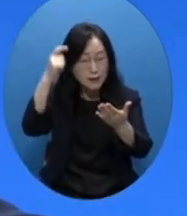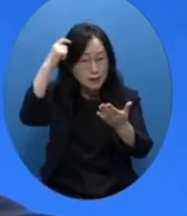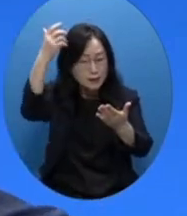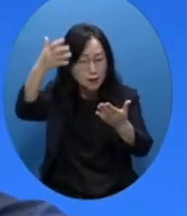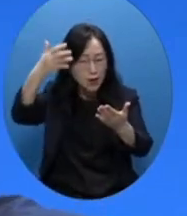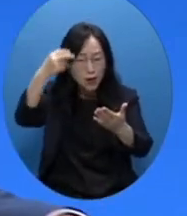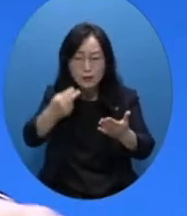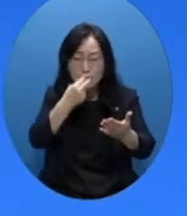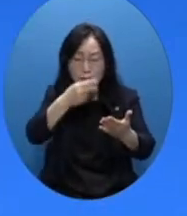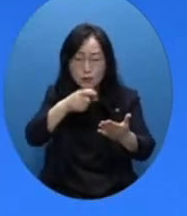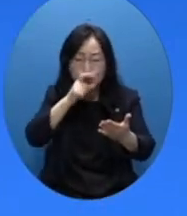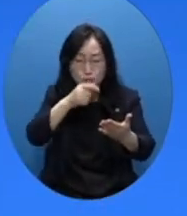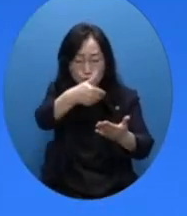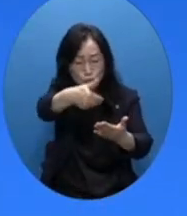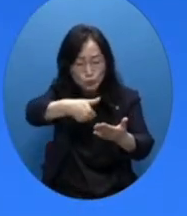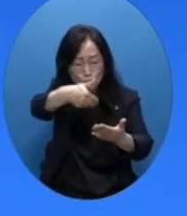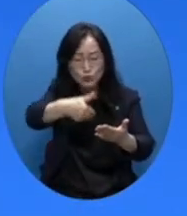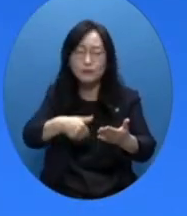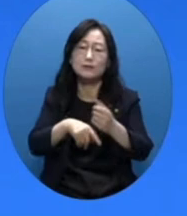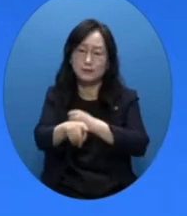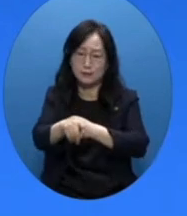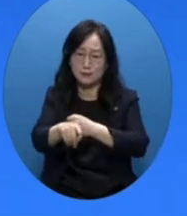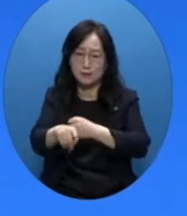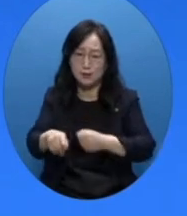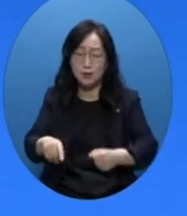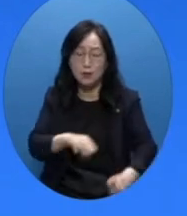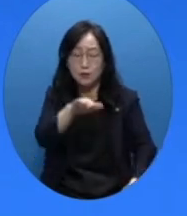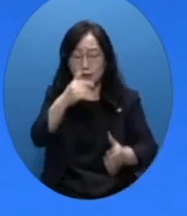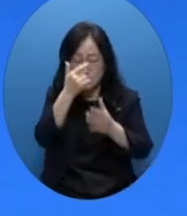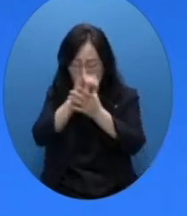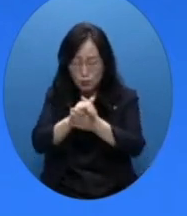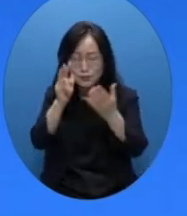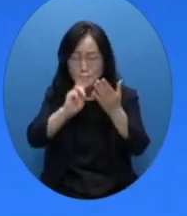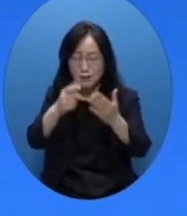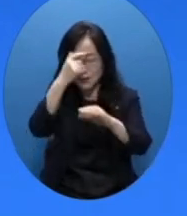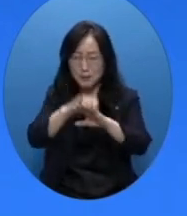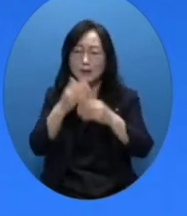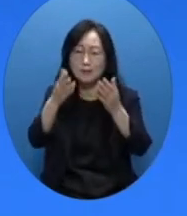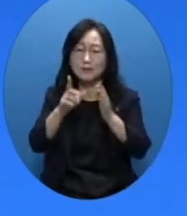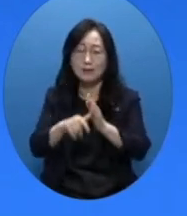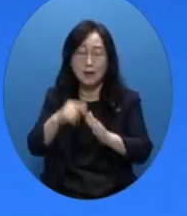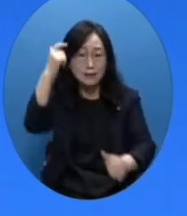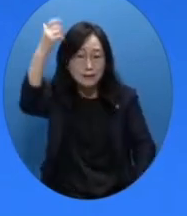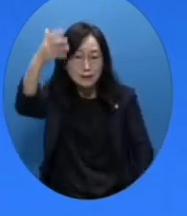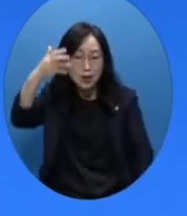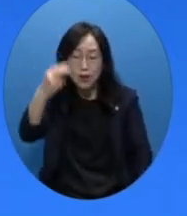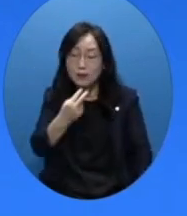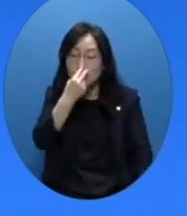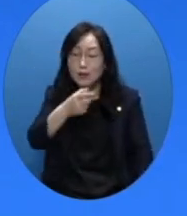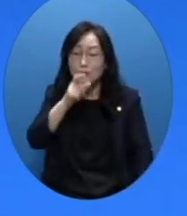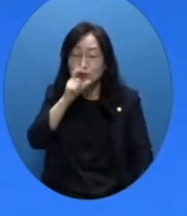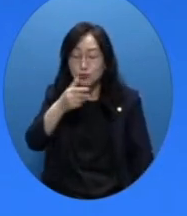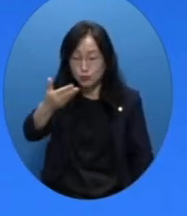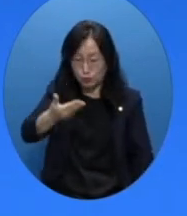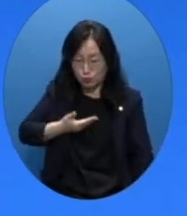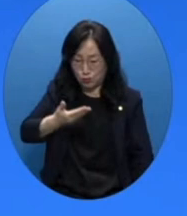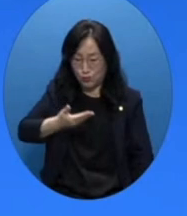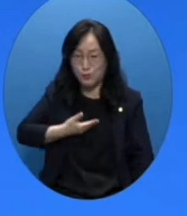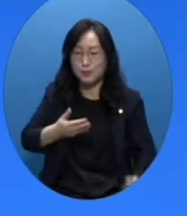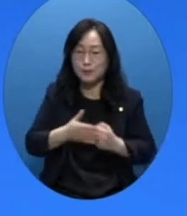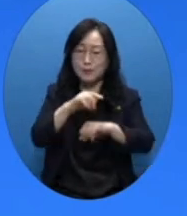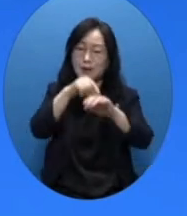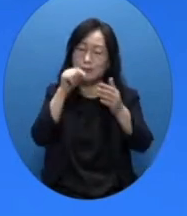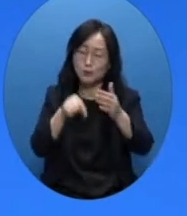것입니다. 우리가 기도할 때, 찬양할 때, 예배드릴 때 영적인 생수를 주님께서 우리에게 공급해 주셔서 우리 마음의